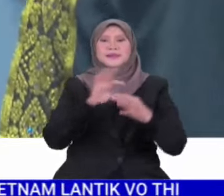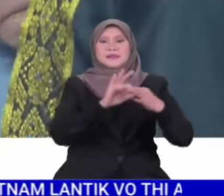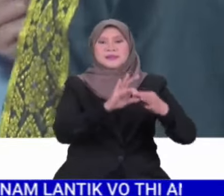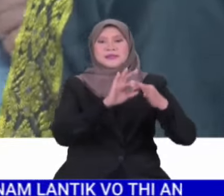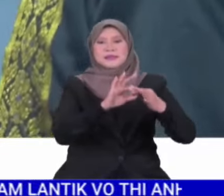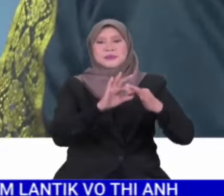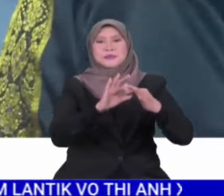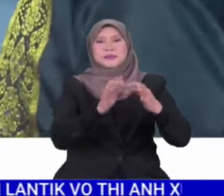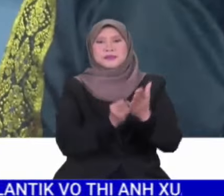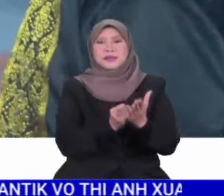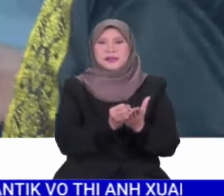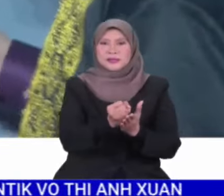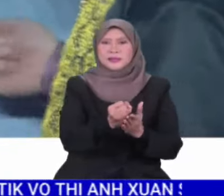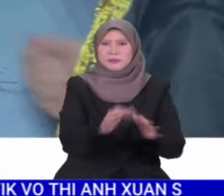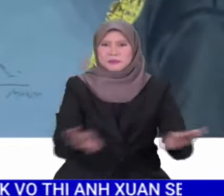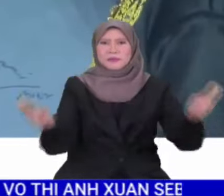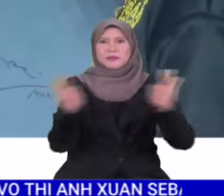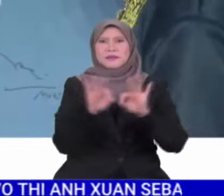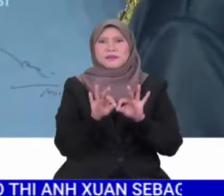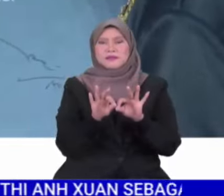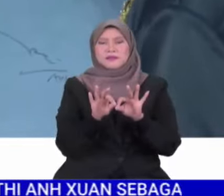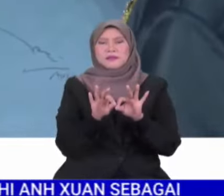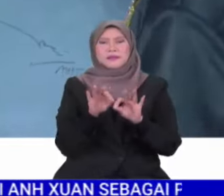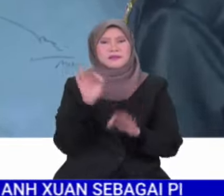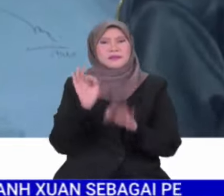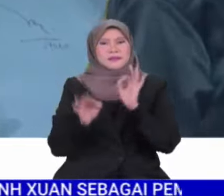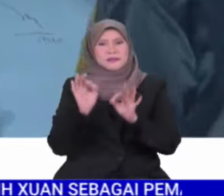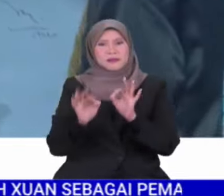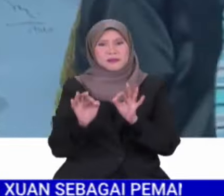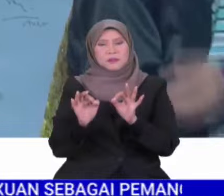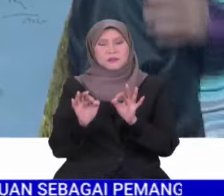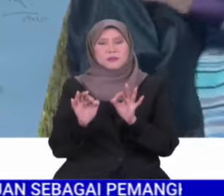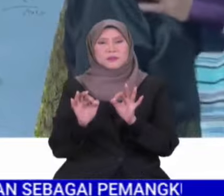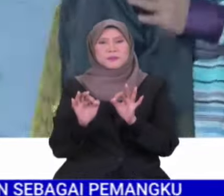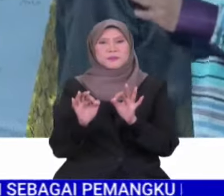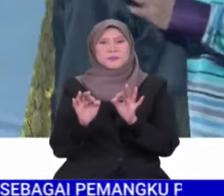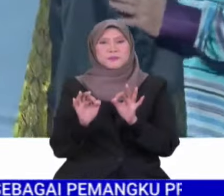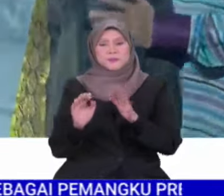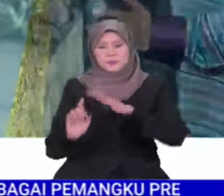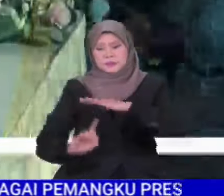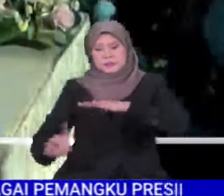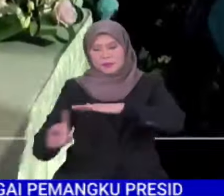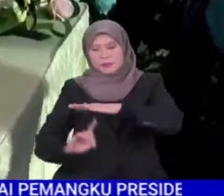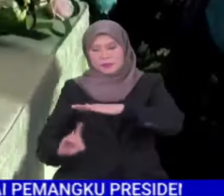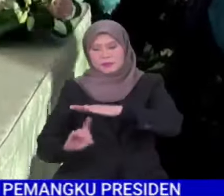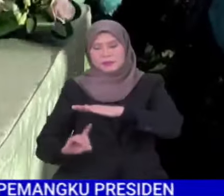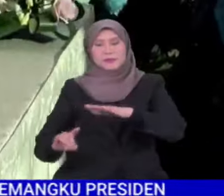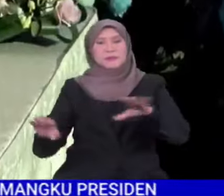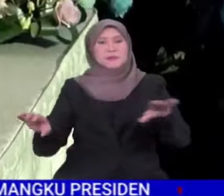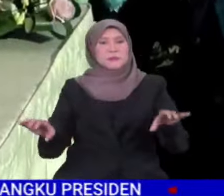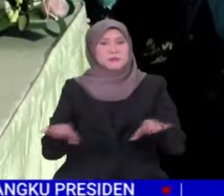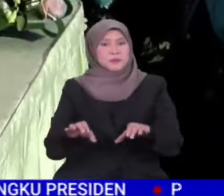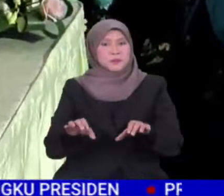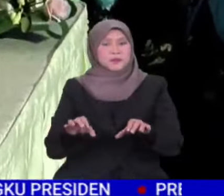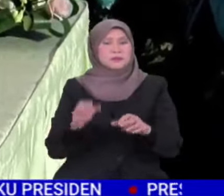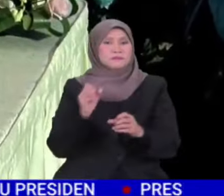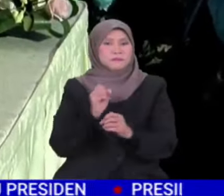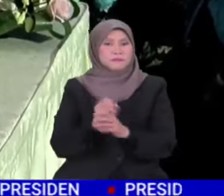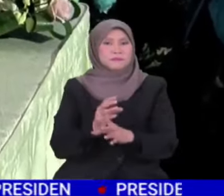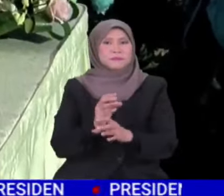kerjasama, keikhlasan itu amat penting kerana jika sesuatu dasar yang dilaksanakan,